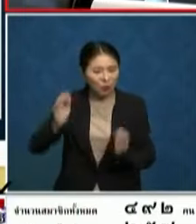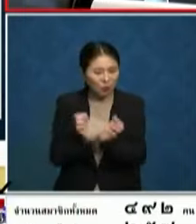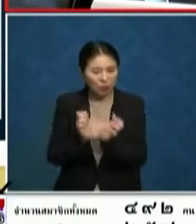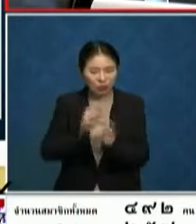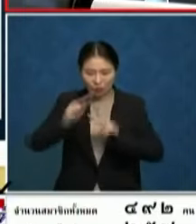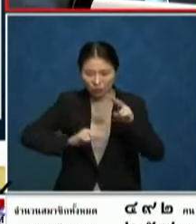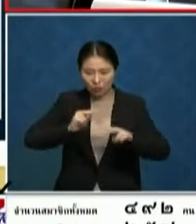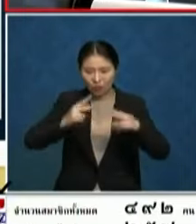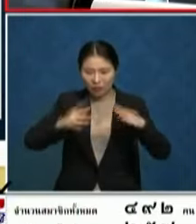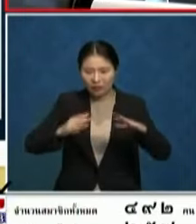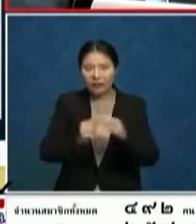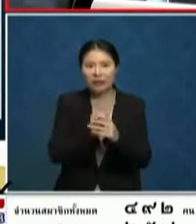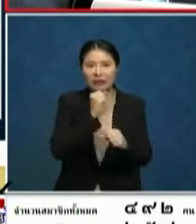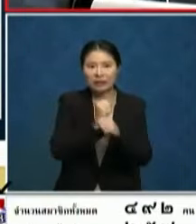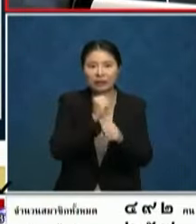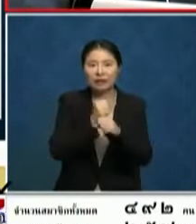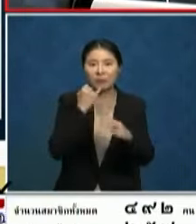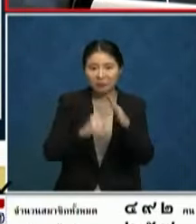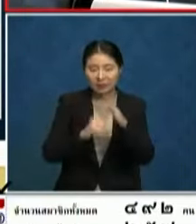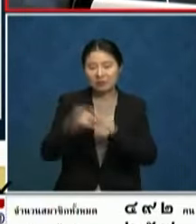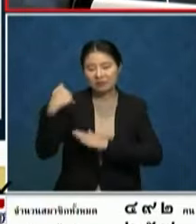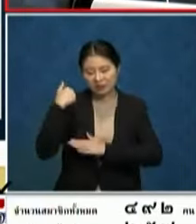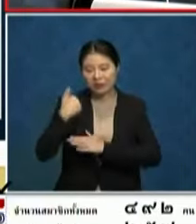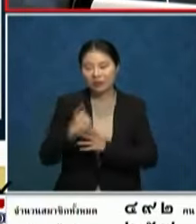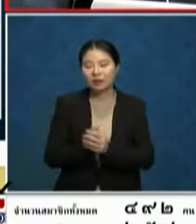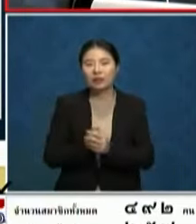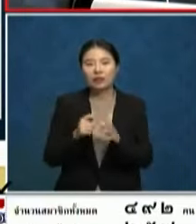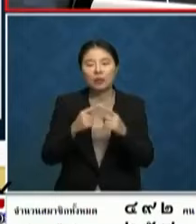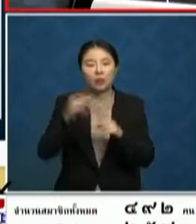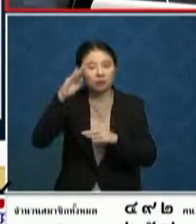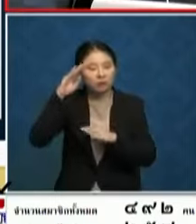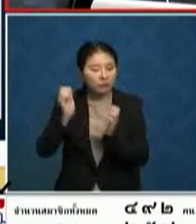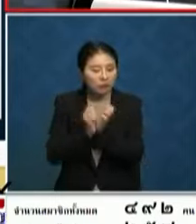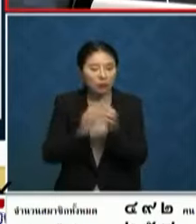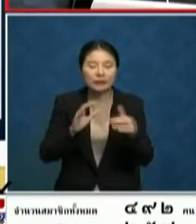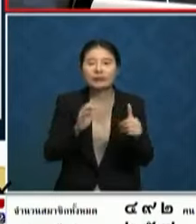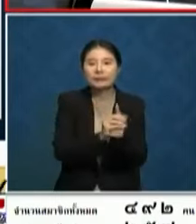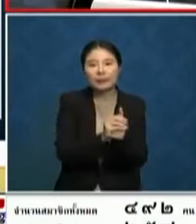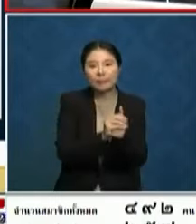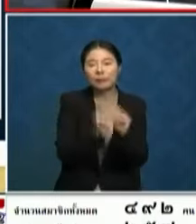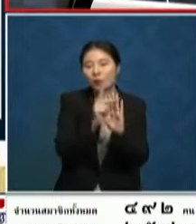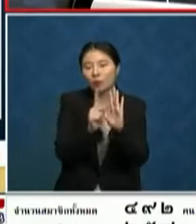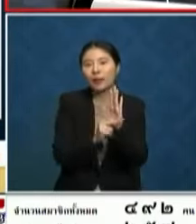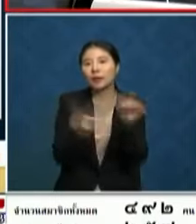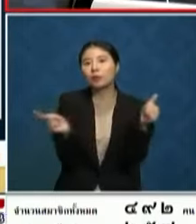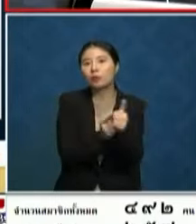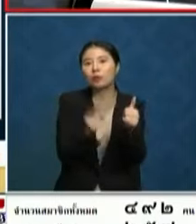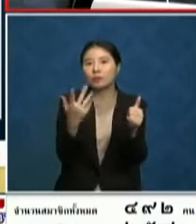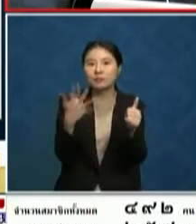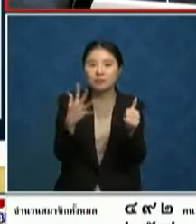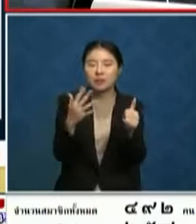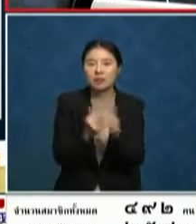ายรูปทำไมต้องขออนุญาตเพราะตลาดทั่วไปก็อยากจะโปรโมทต้องถ่ายรูปได้นะโทรศัพท์ไปสอบถามนะ